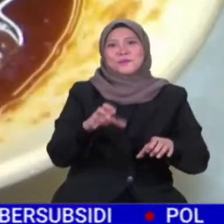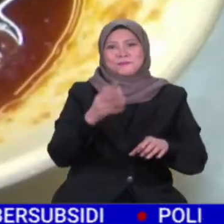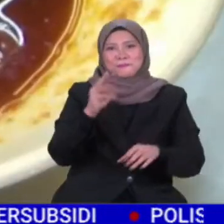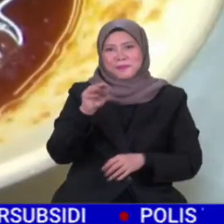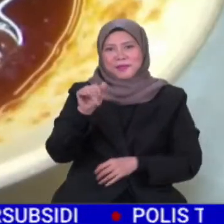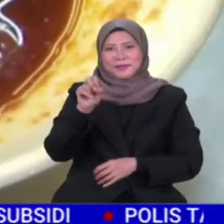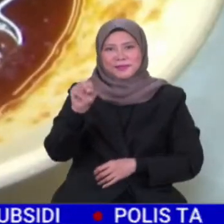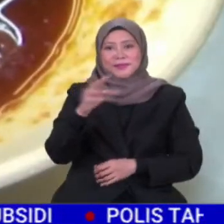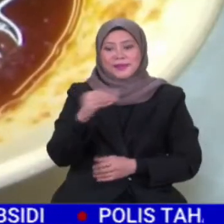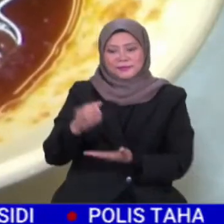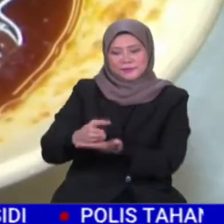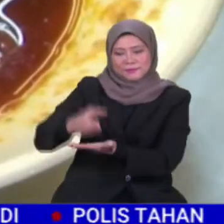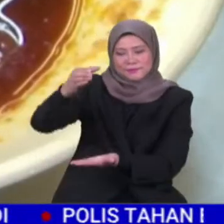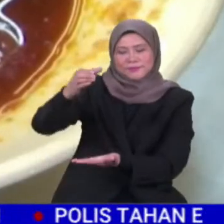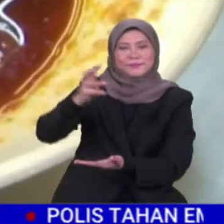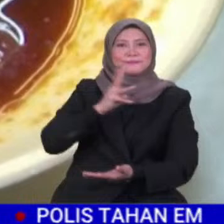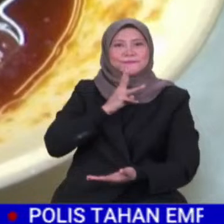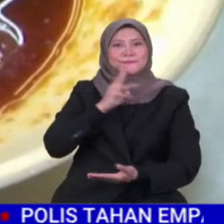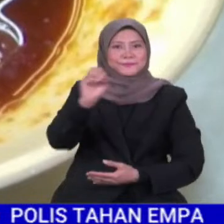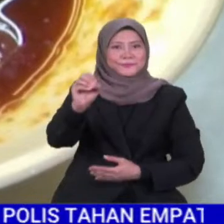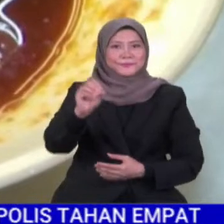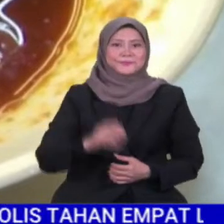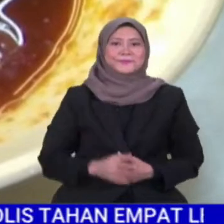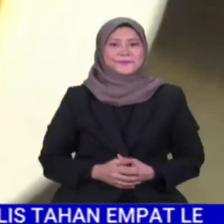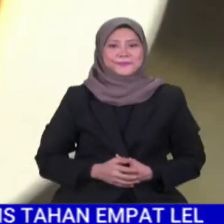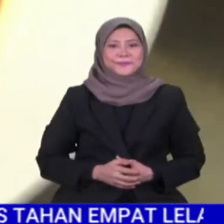Juga sebotol air mineral.